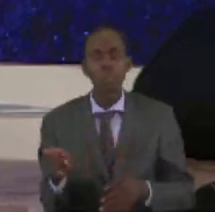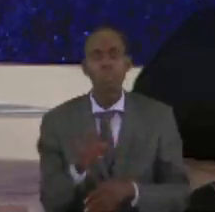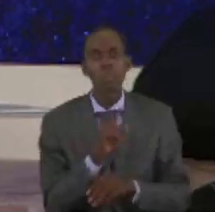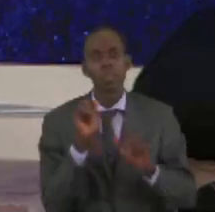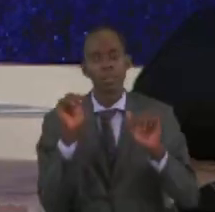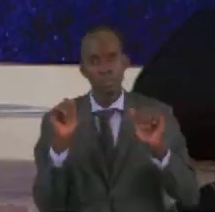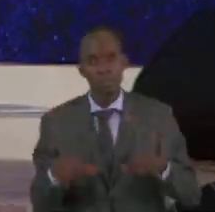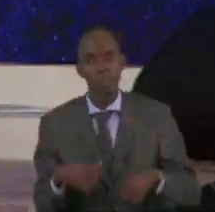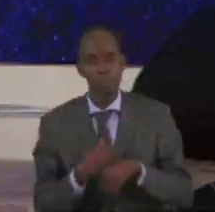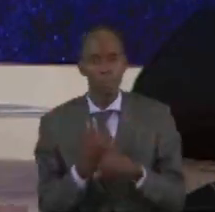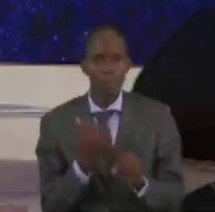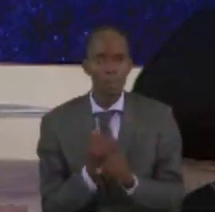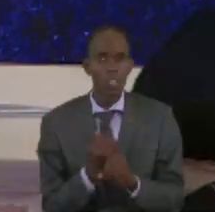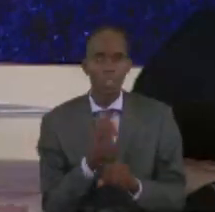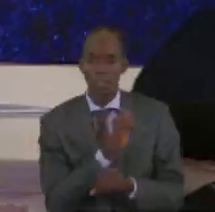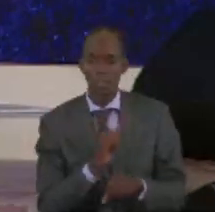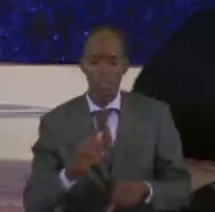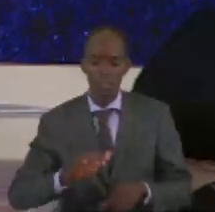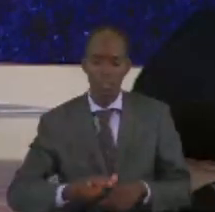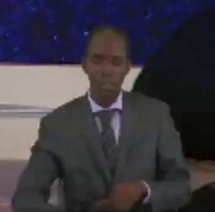embrassent la tradition et